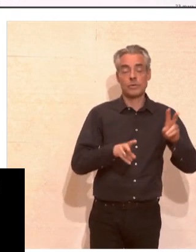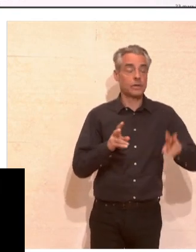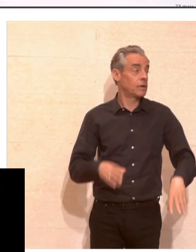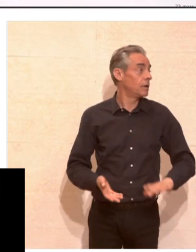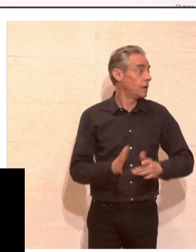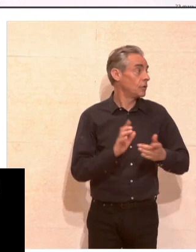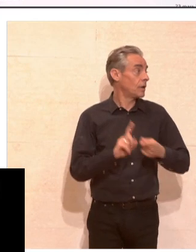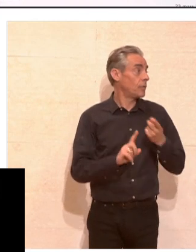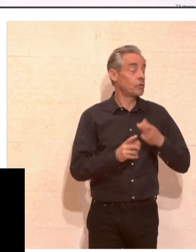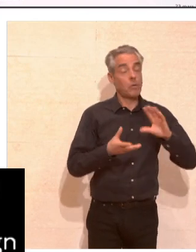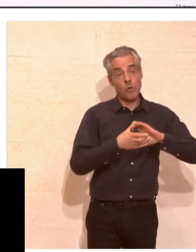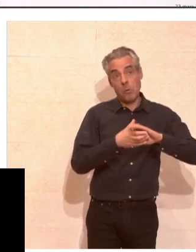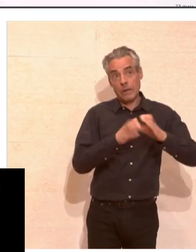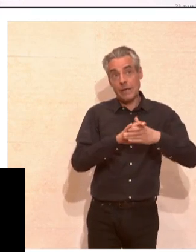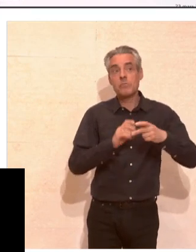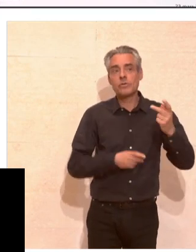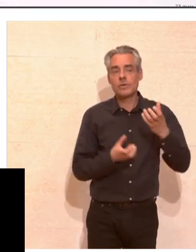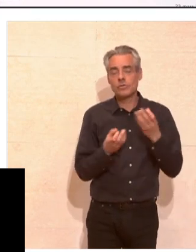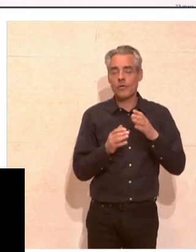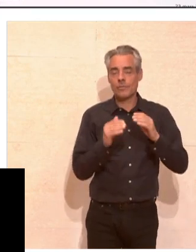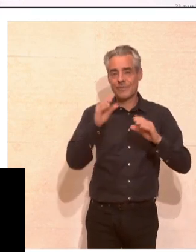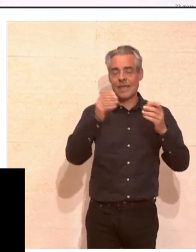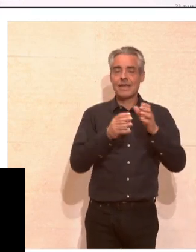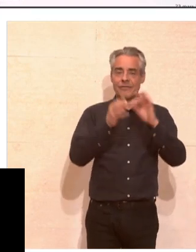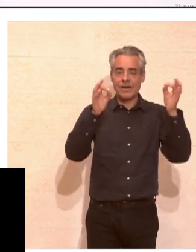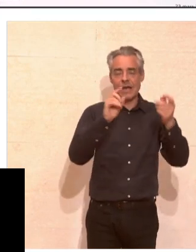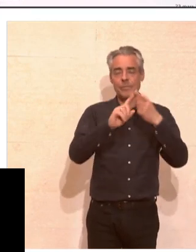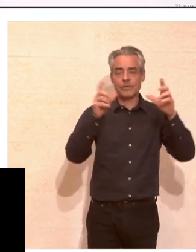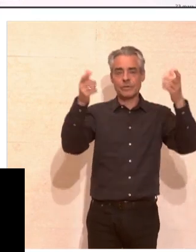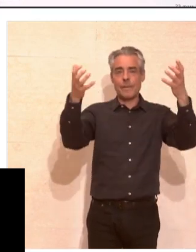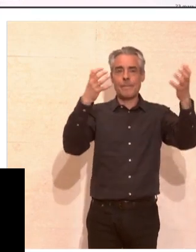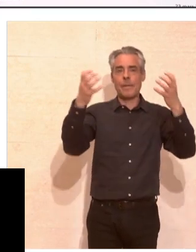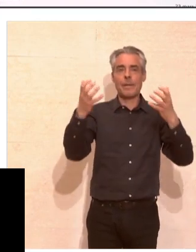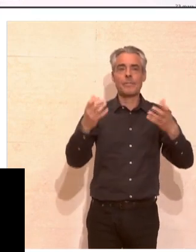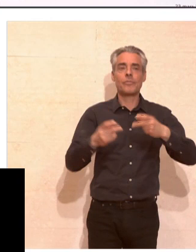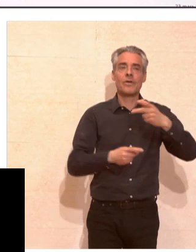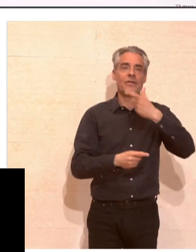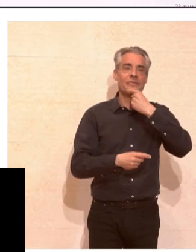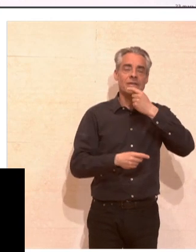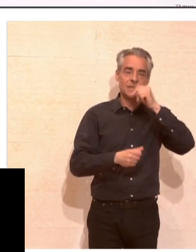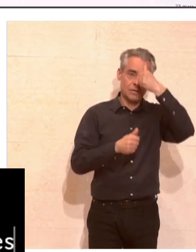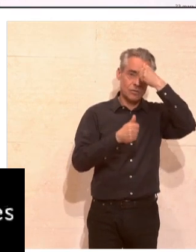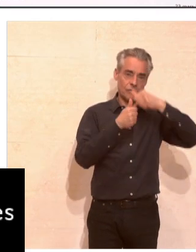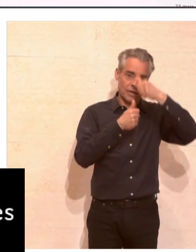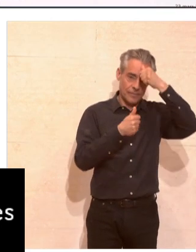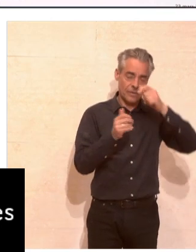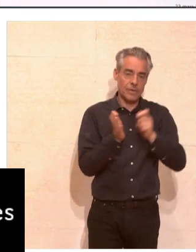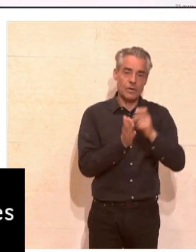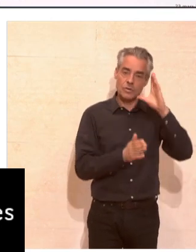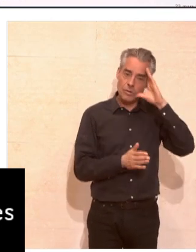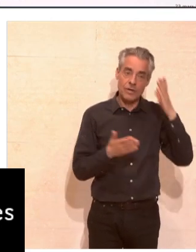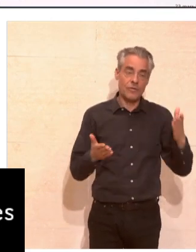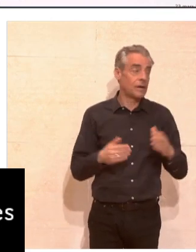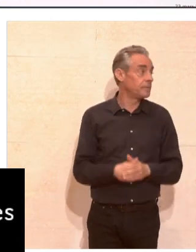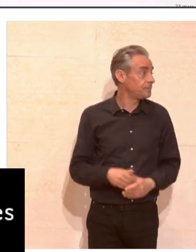si tout est important, c'est un peu plus compliqué, mais il doit y avoir des messages clés qui, du coup, seront probablement plus facilement retenus dans le sommeil.